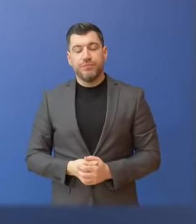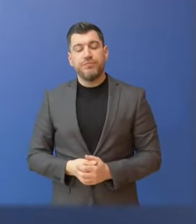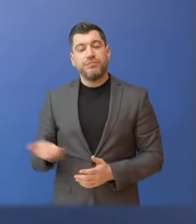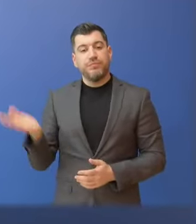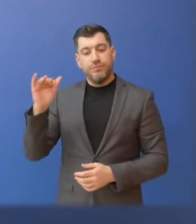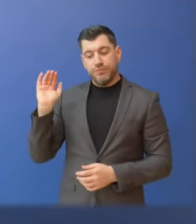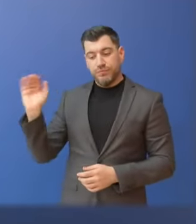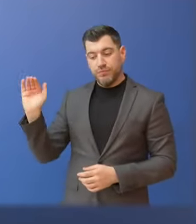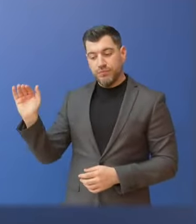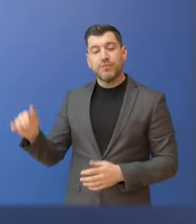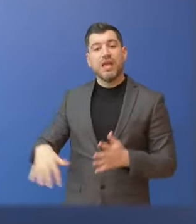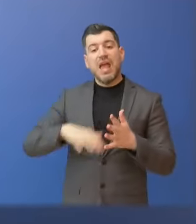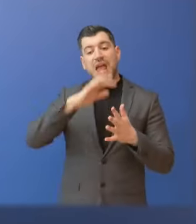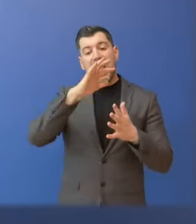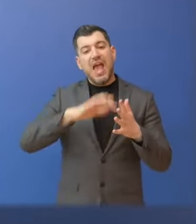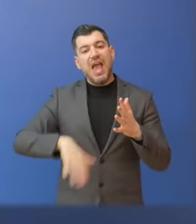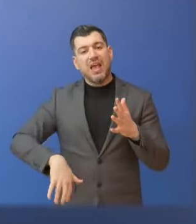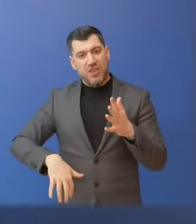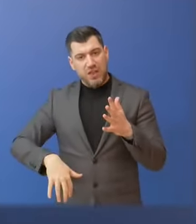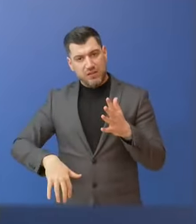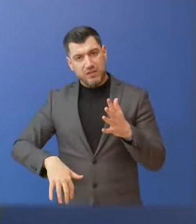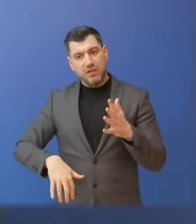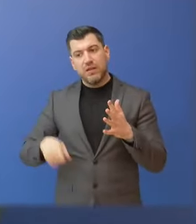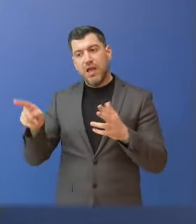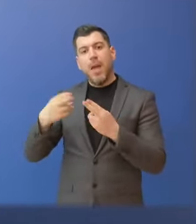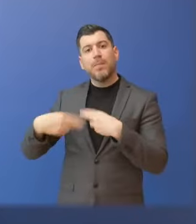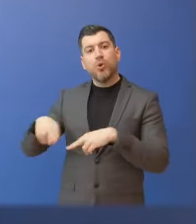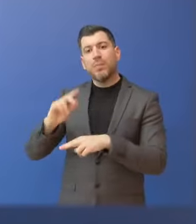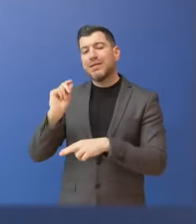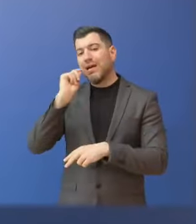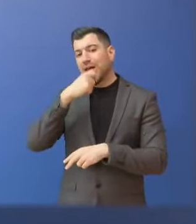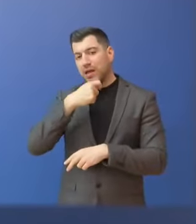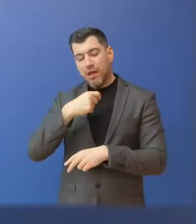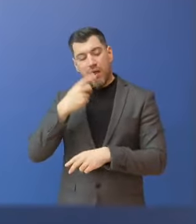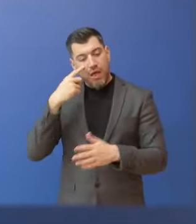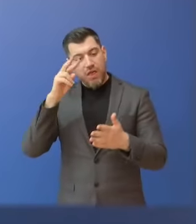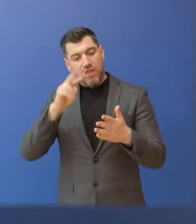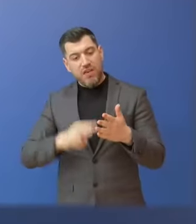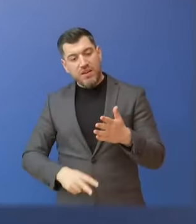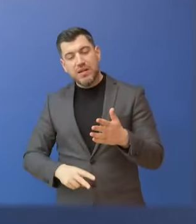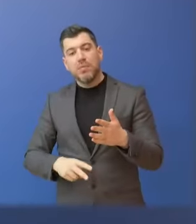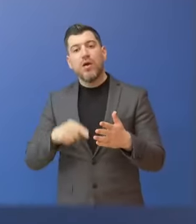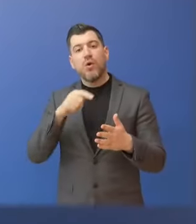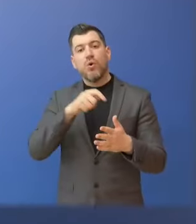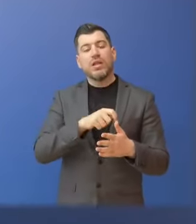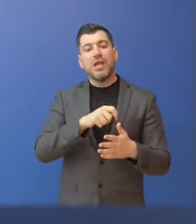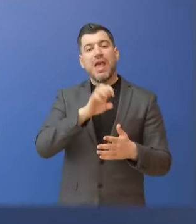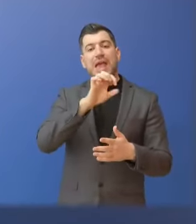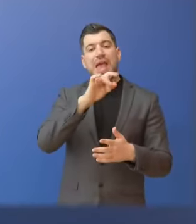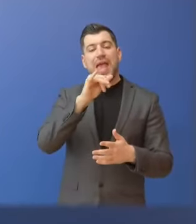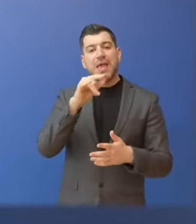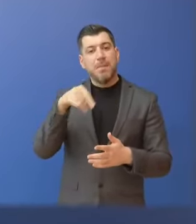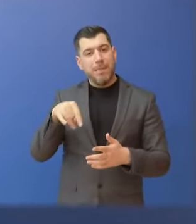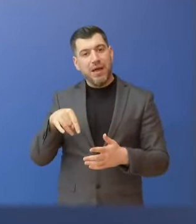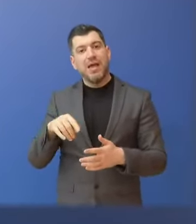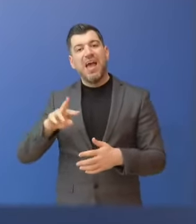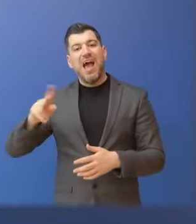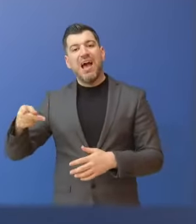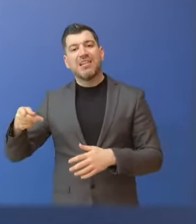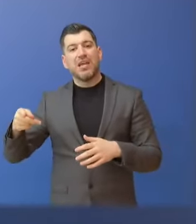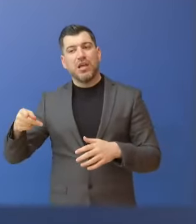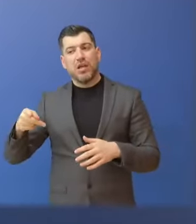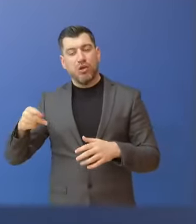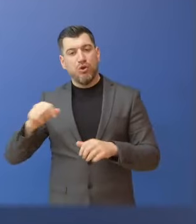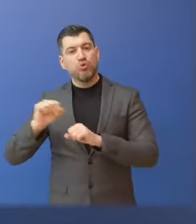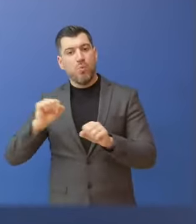αρχής διασφάλισης απορρήτου των επικοινωνιών διαβάζουμε πως ευπ και αντιτρομοκρατική απέκρυψαν αρκετές χιλιάδες άρσεις